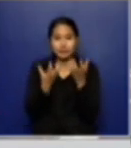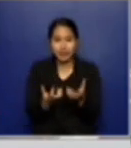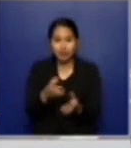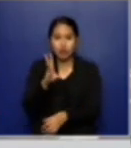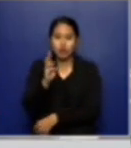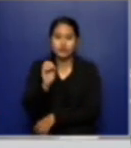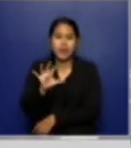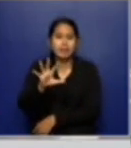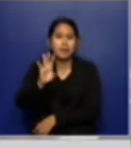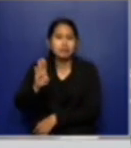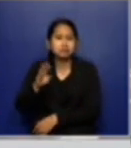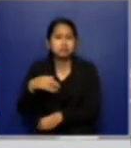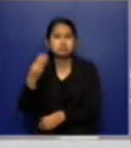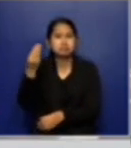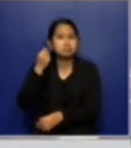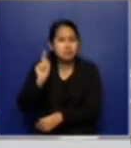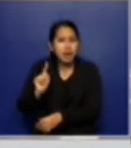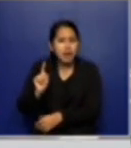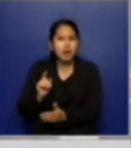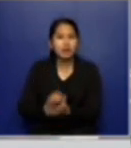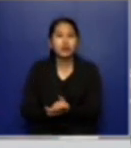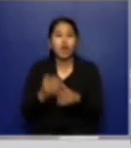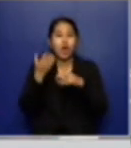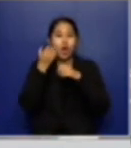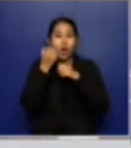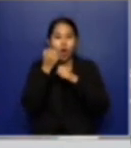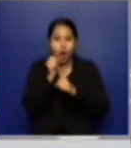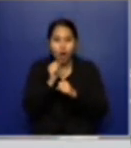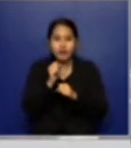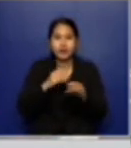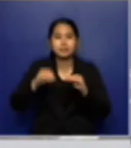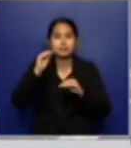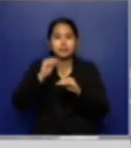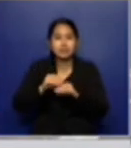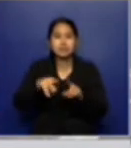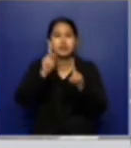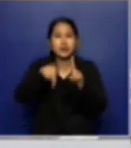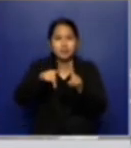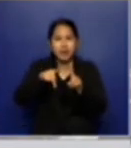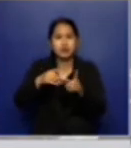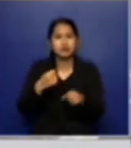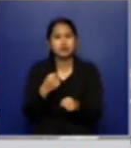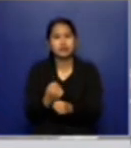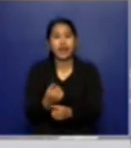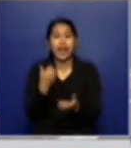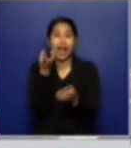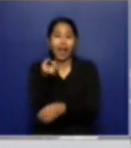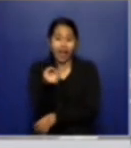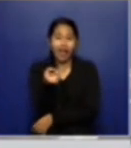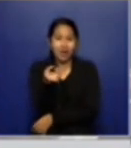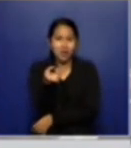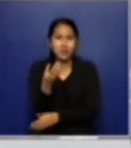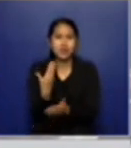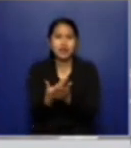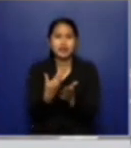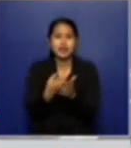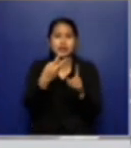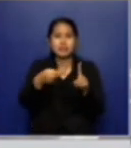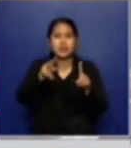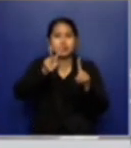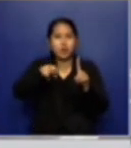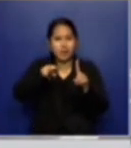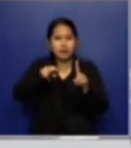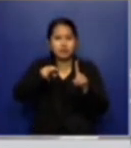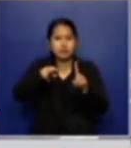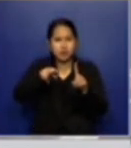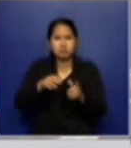มื่อไหร่อ้อยจะราคา 1,000 บาทต่อตันเมื่อไหร่ข้าวเจ้าจะได้รับ 12,000 บาท